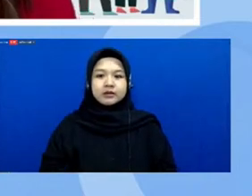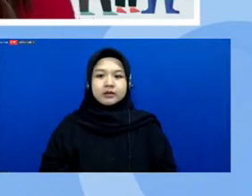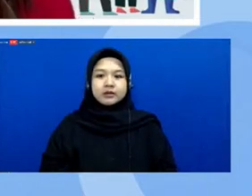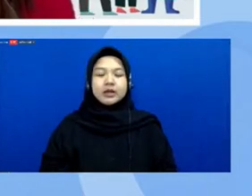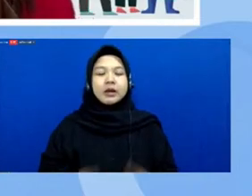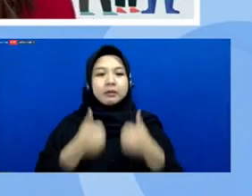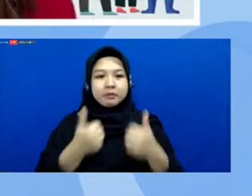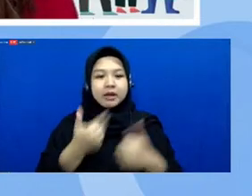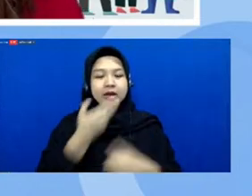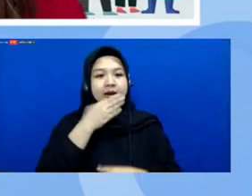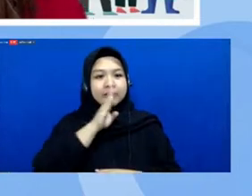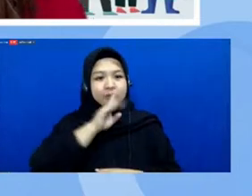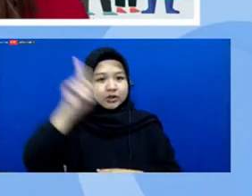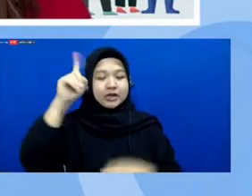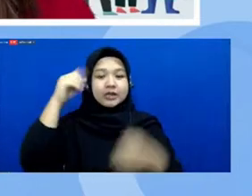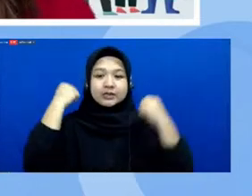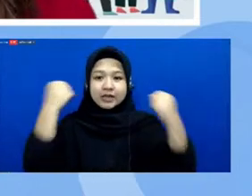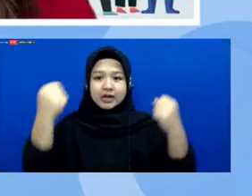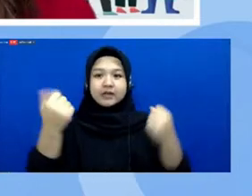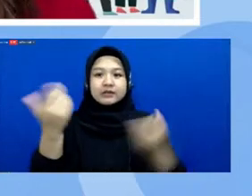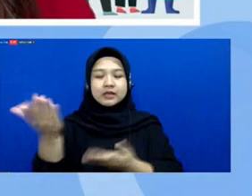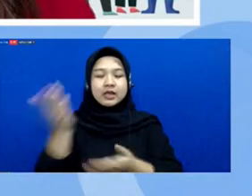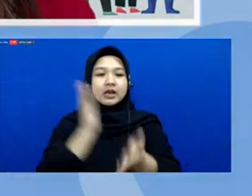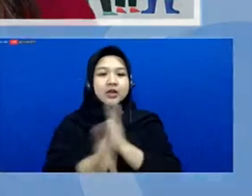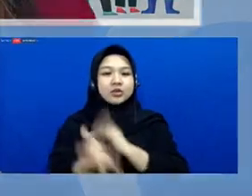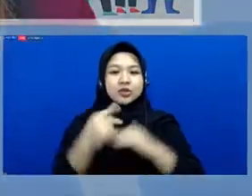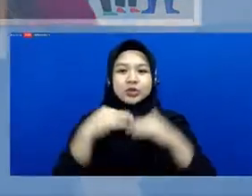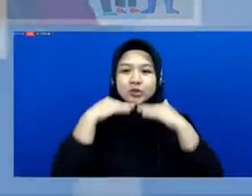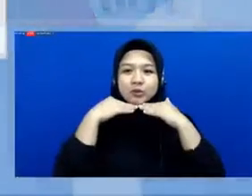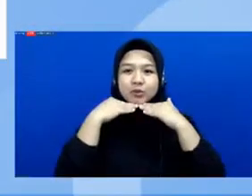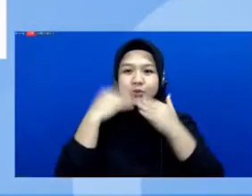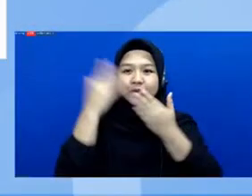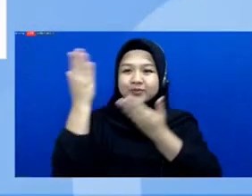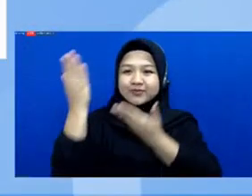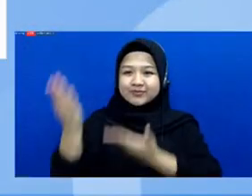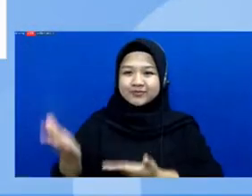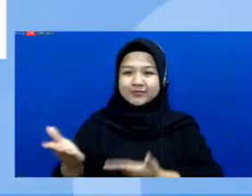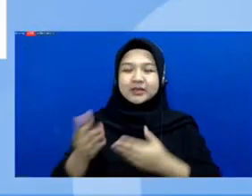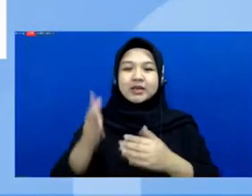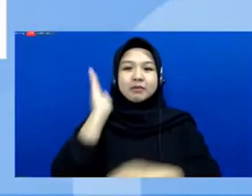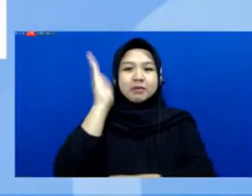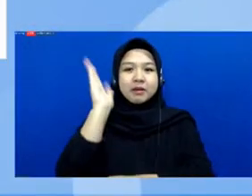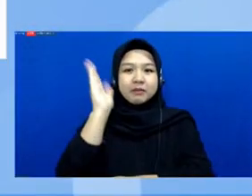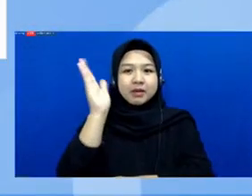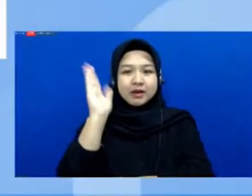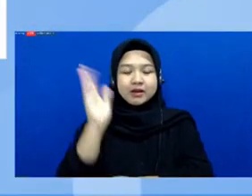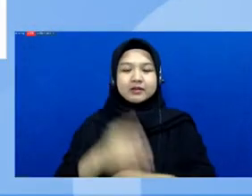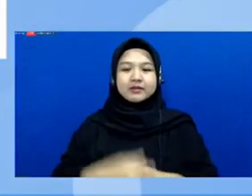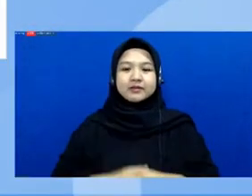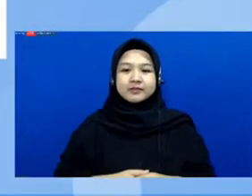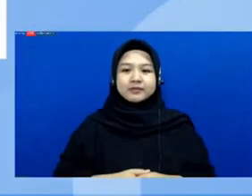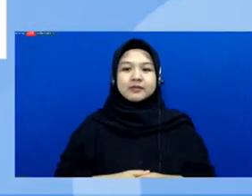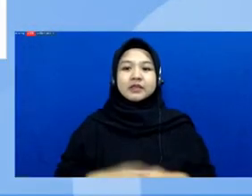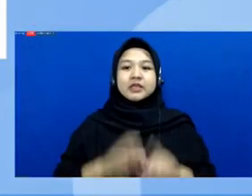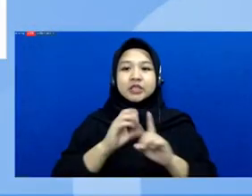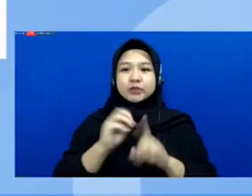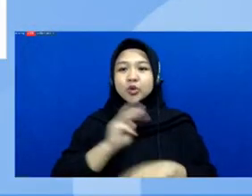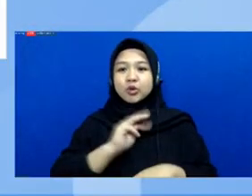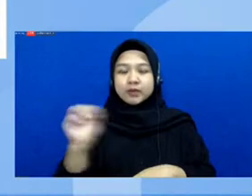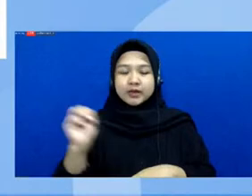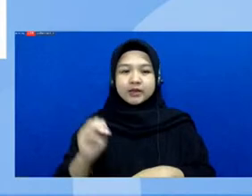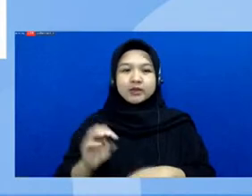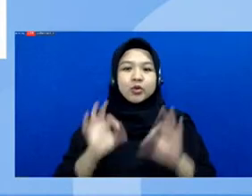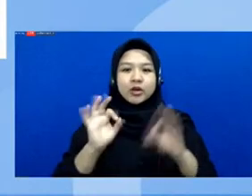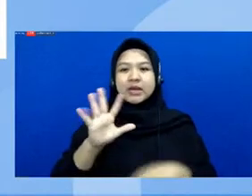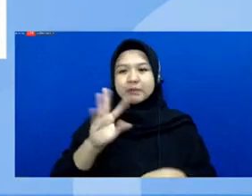Baik, alhamdulillah sehat ya Prof. Langsung saja kita tunggu-tunggu sekali ini ya. Langsung pemaparan dari Profesor, kami berikan waktu 10 menit. Oke, 5